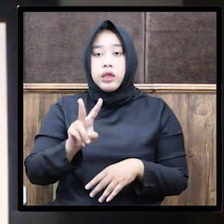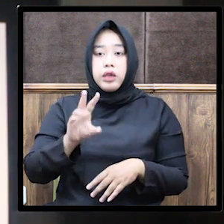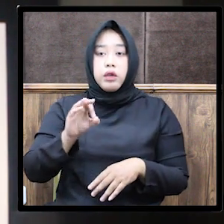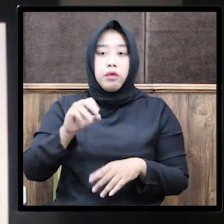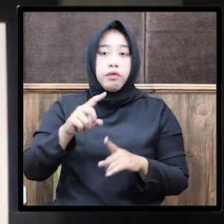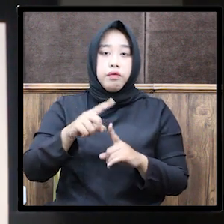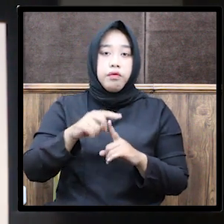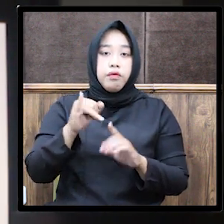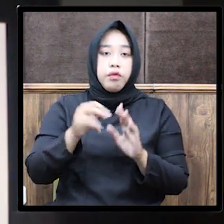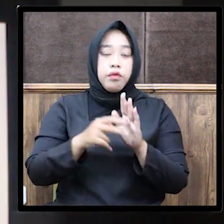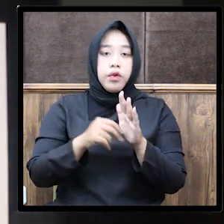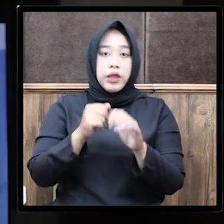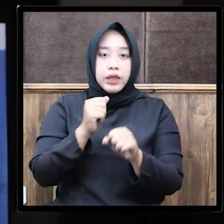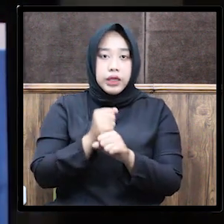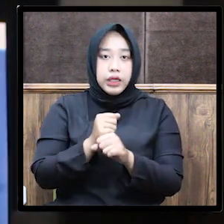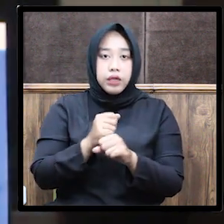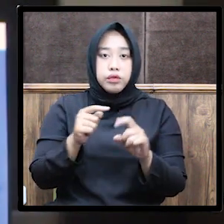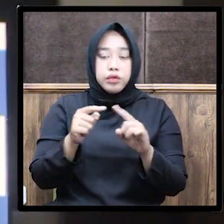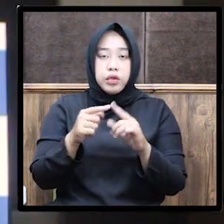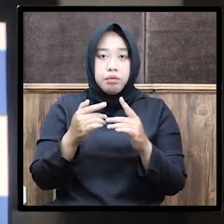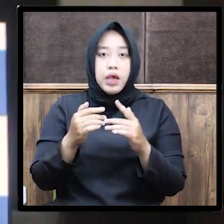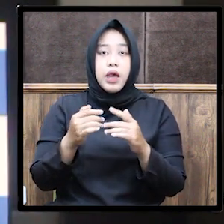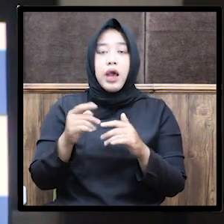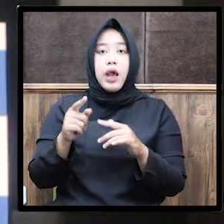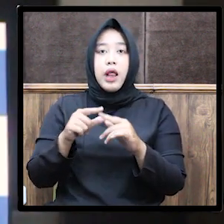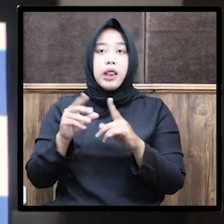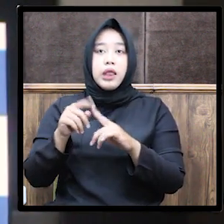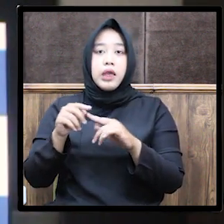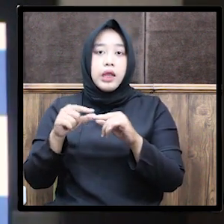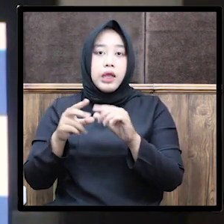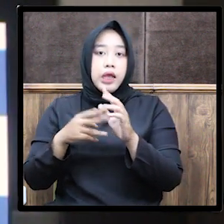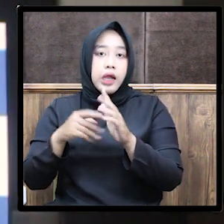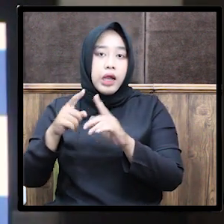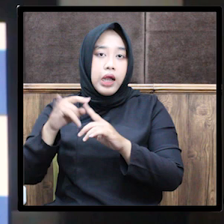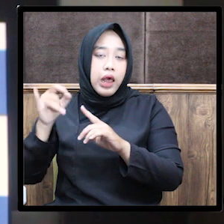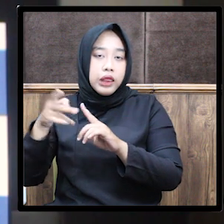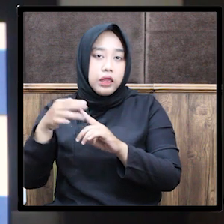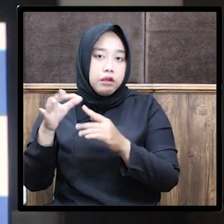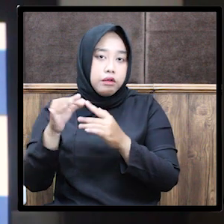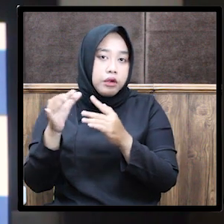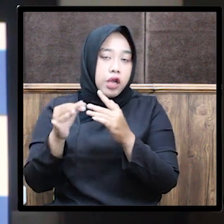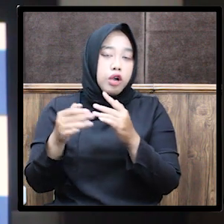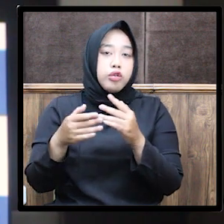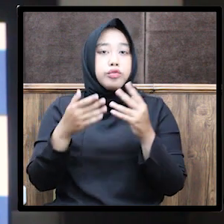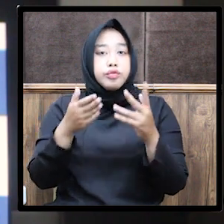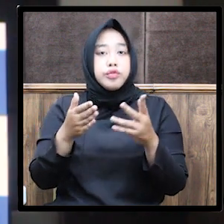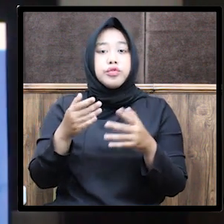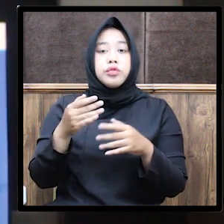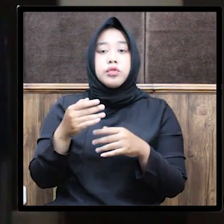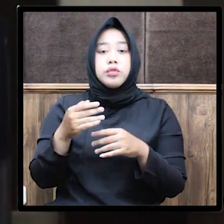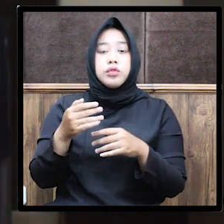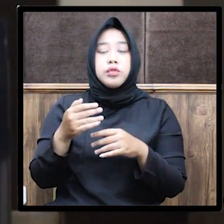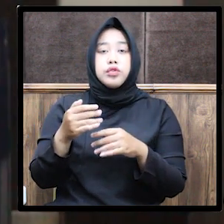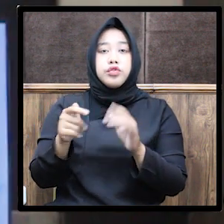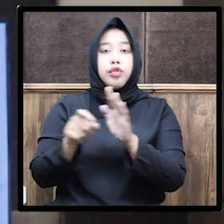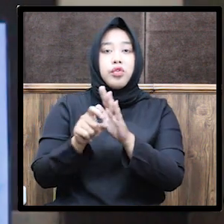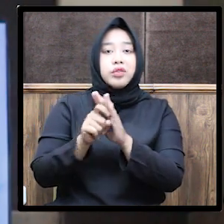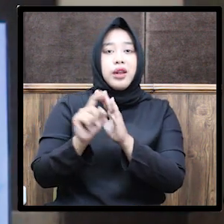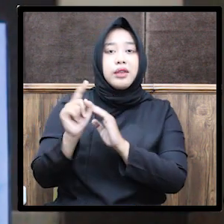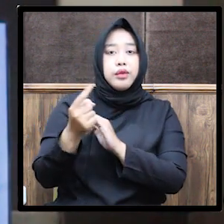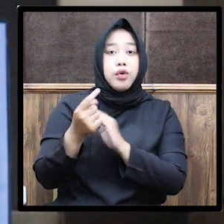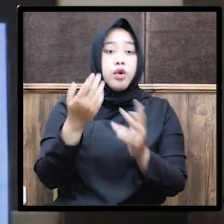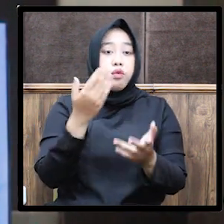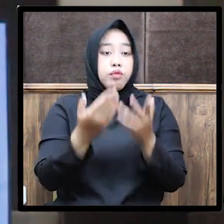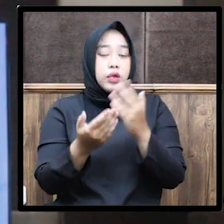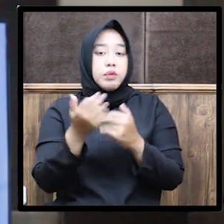mensiasati hal-hal itu gitu sebagai alternatif misalnya. Saya kira itu salah satu gitu ya yang mungkin